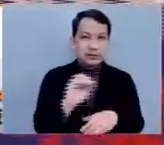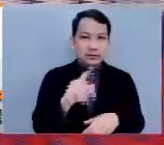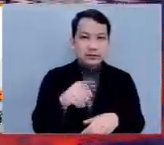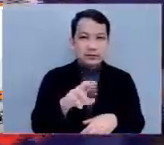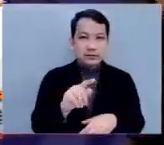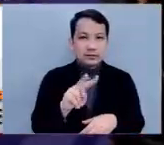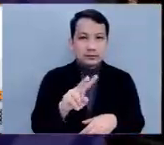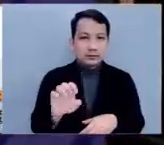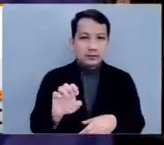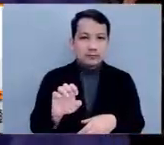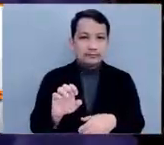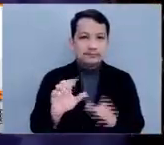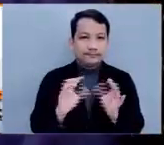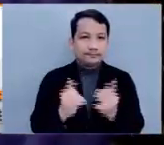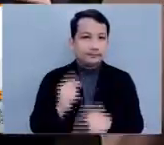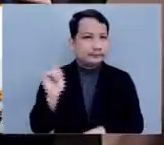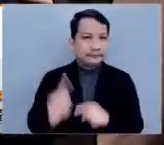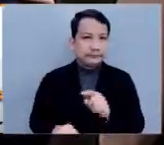namin